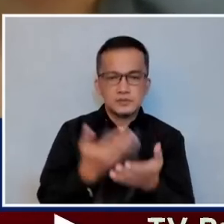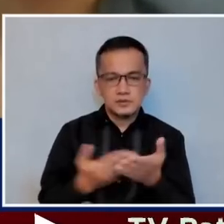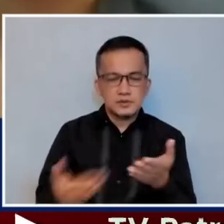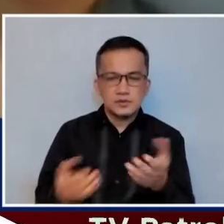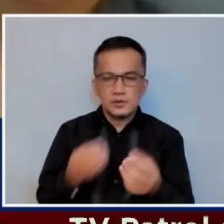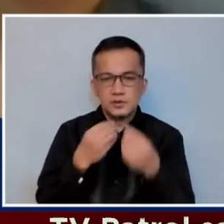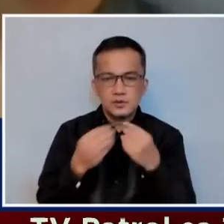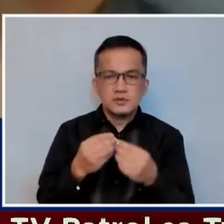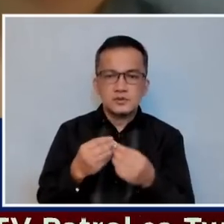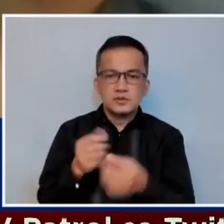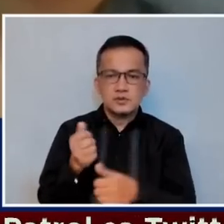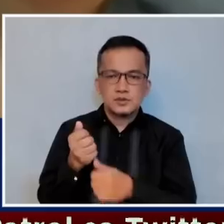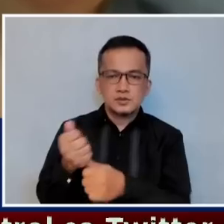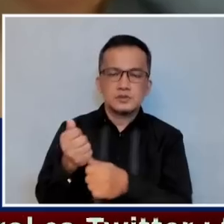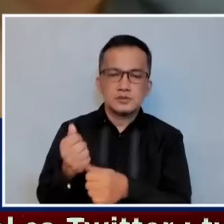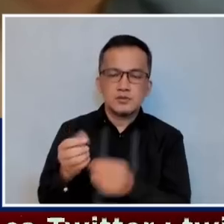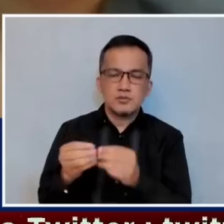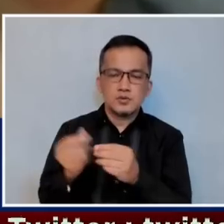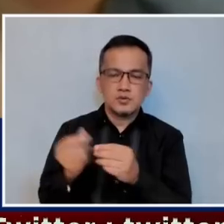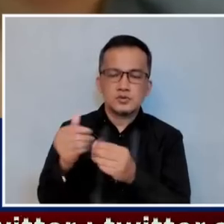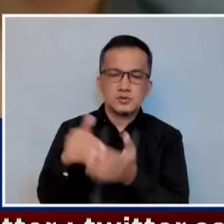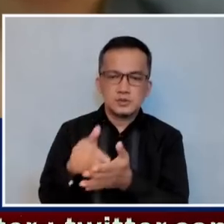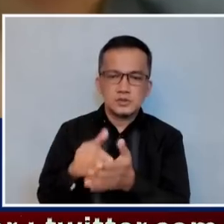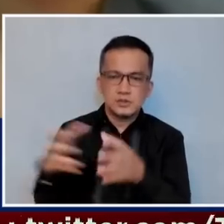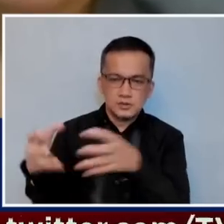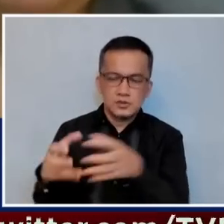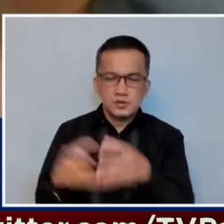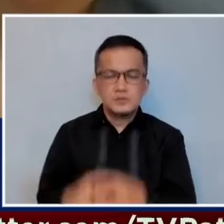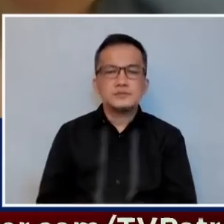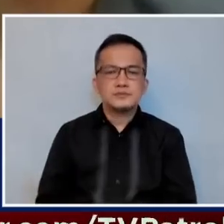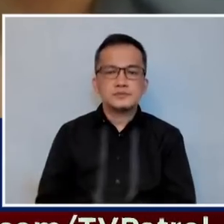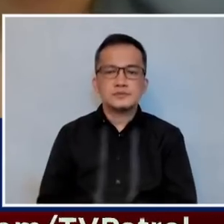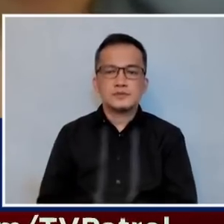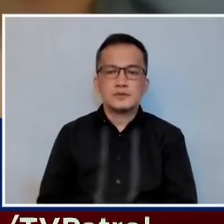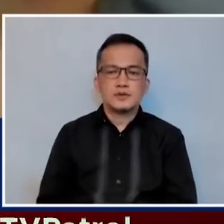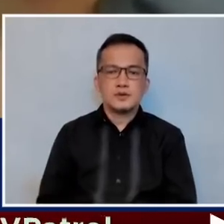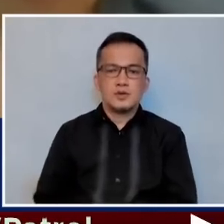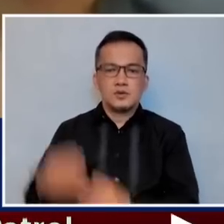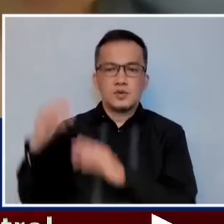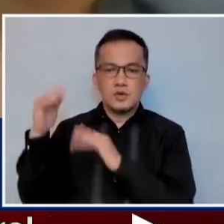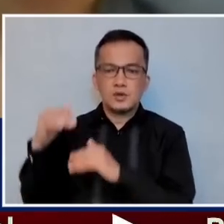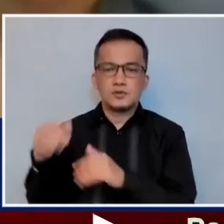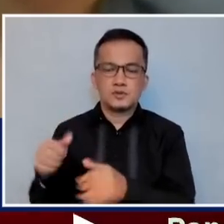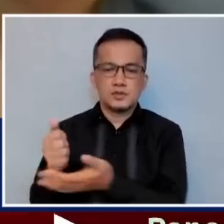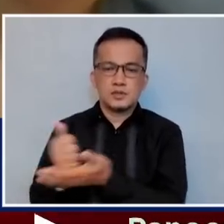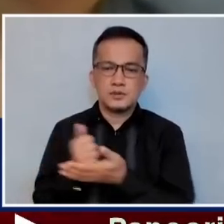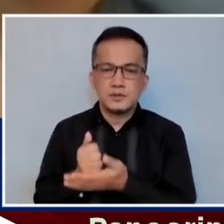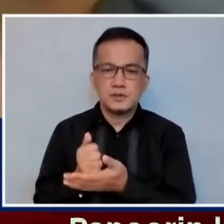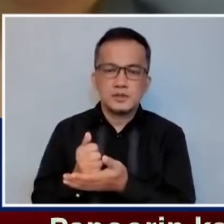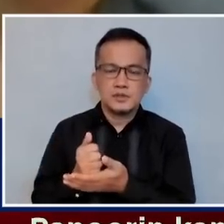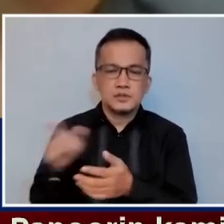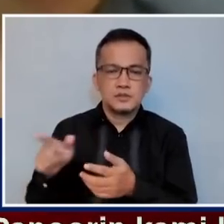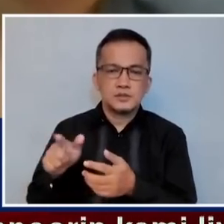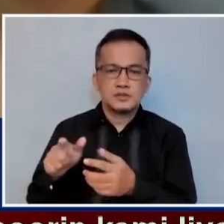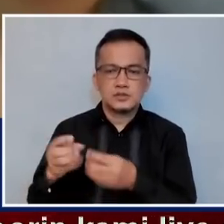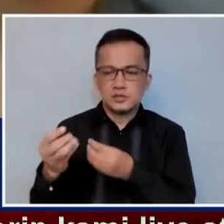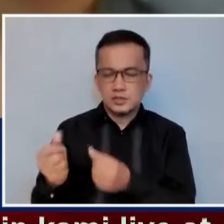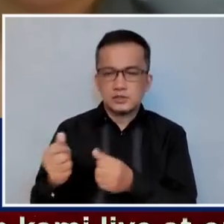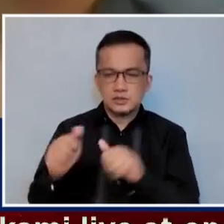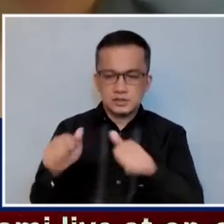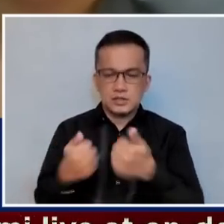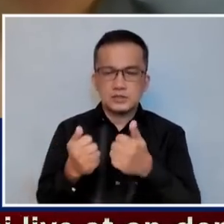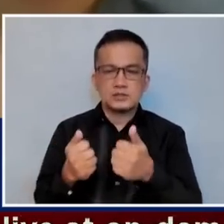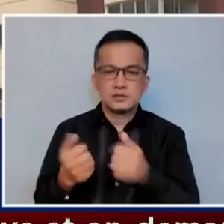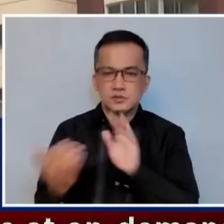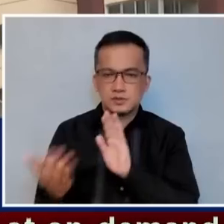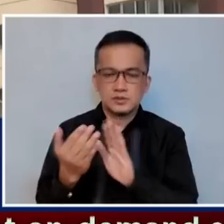ang ating most vulnerable sectors. And we hope that this will help us hurdle the current challenges that we are facing